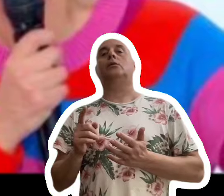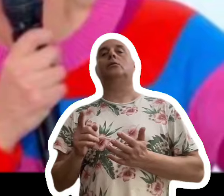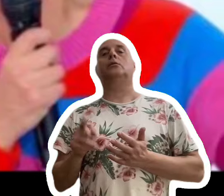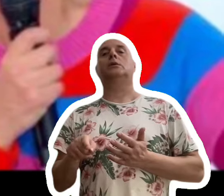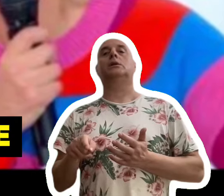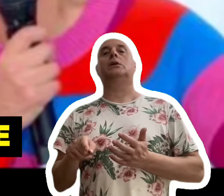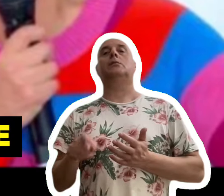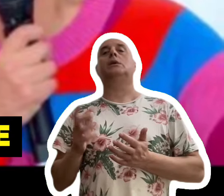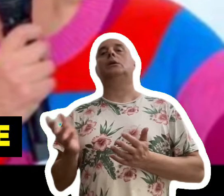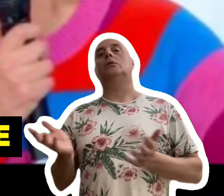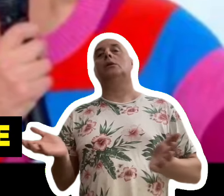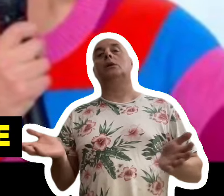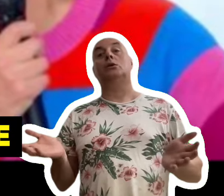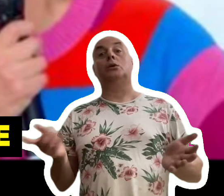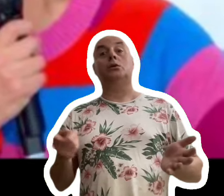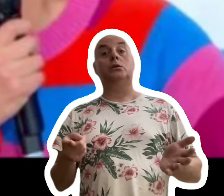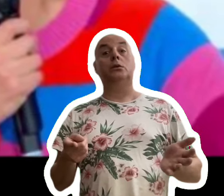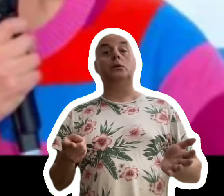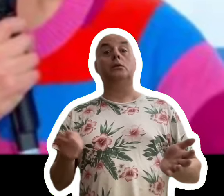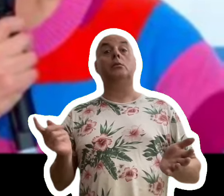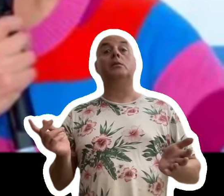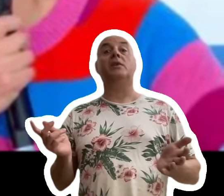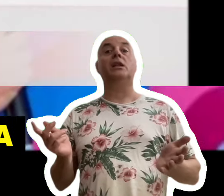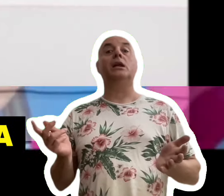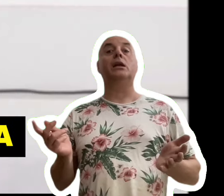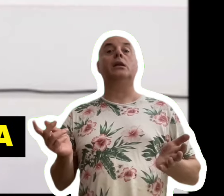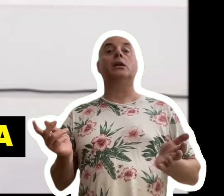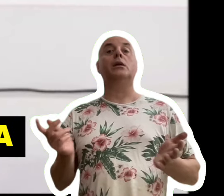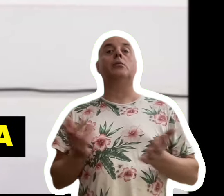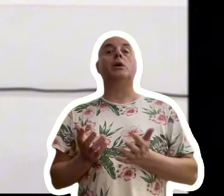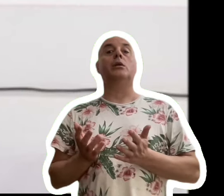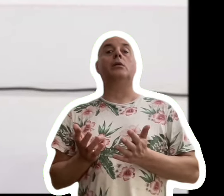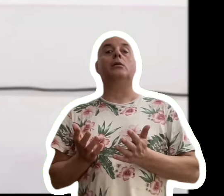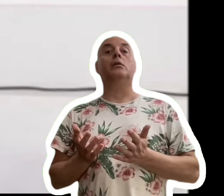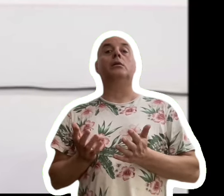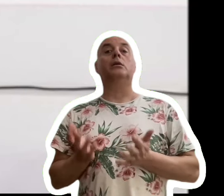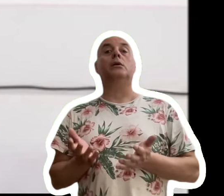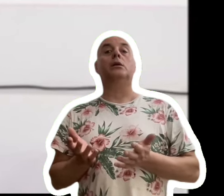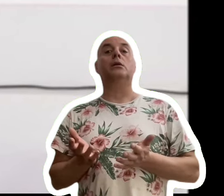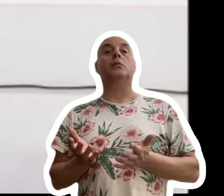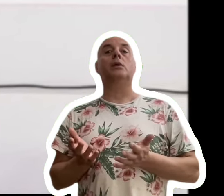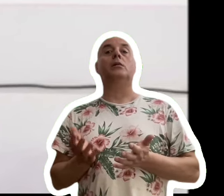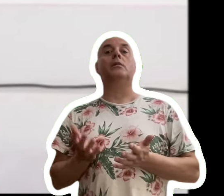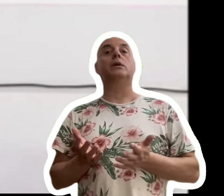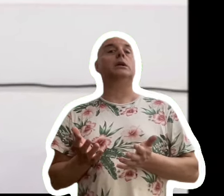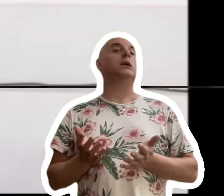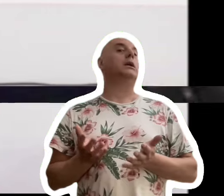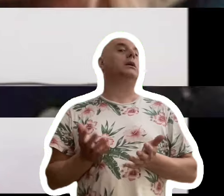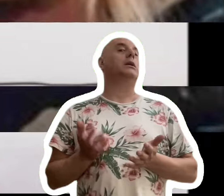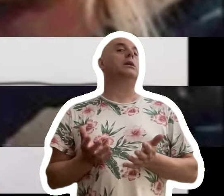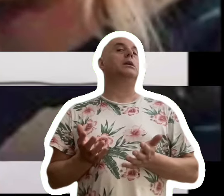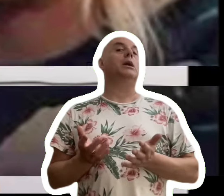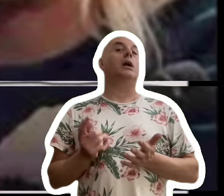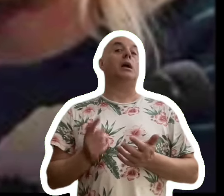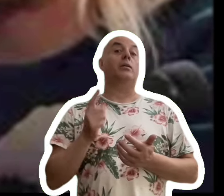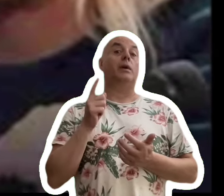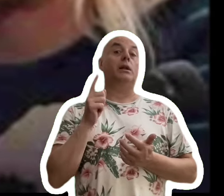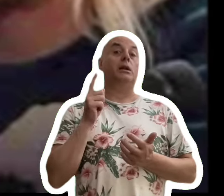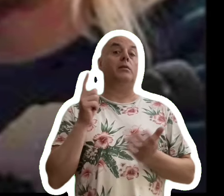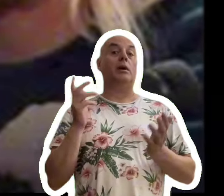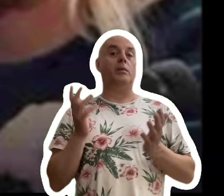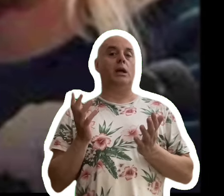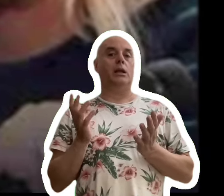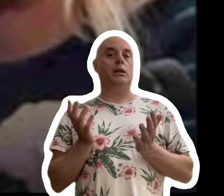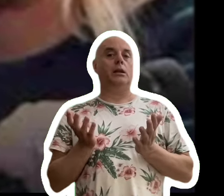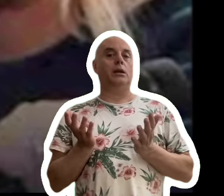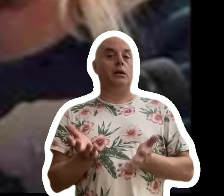Valerio un nuovo pretendente che era arrivato in studio per conoscerla e deciderà di dare una seconda sance a Raffaele